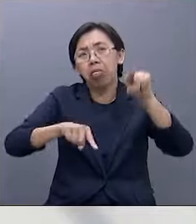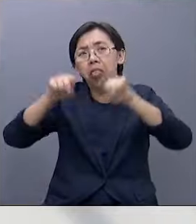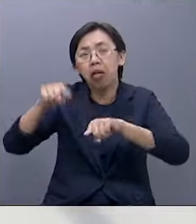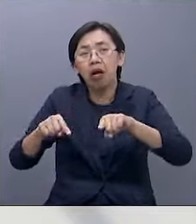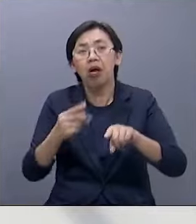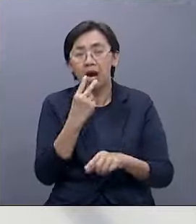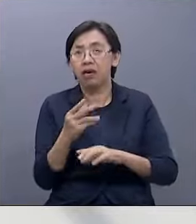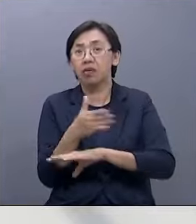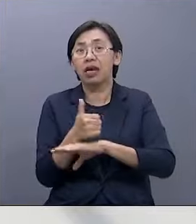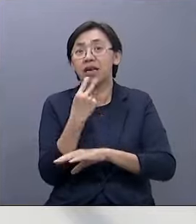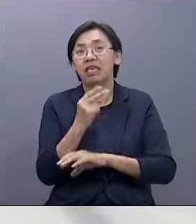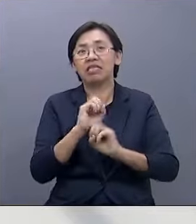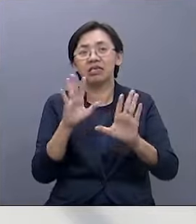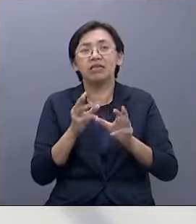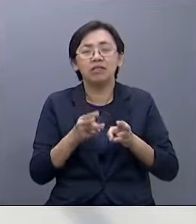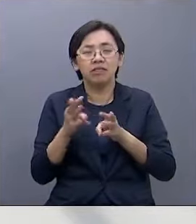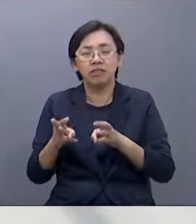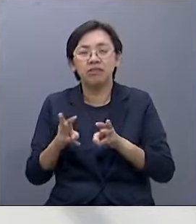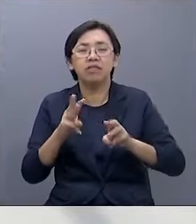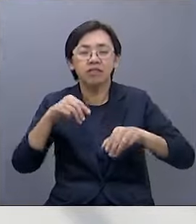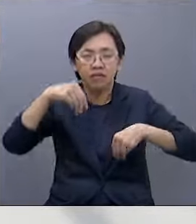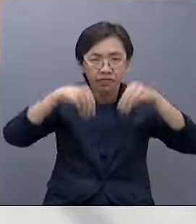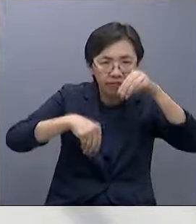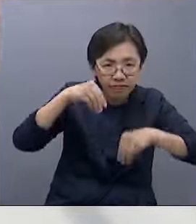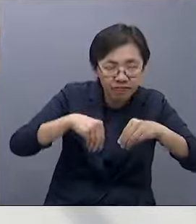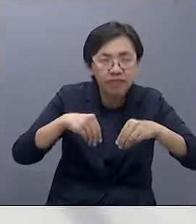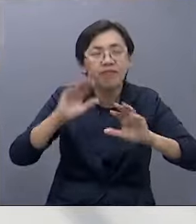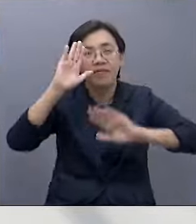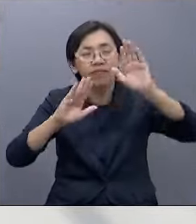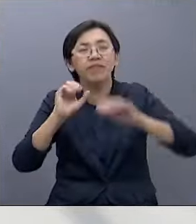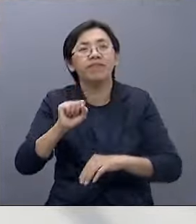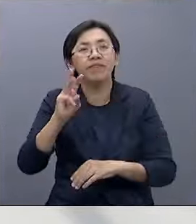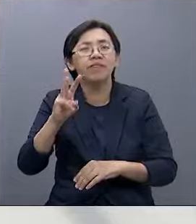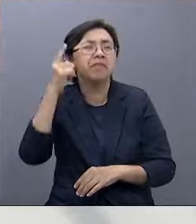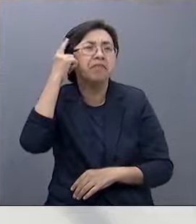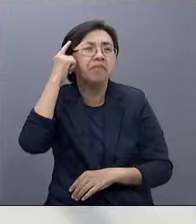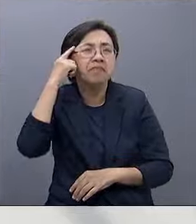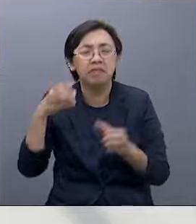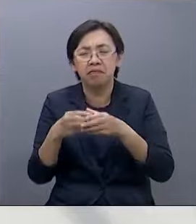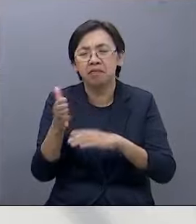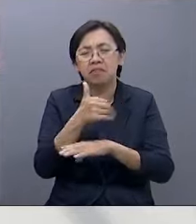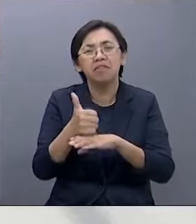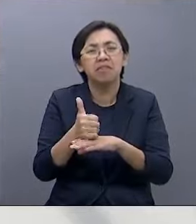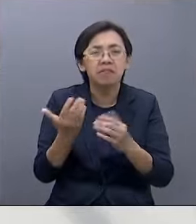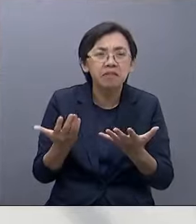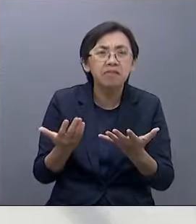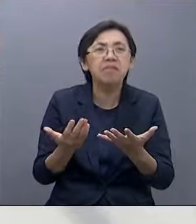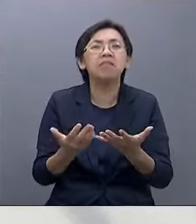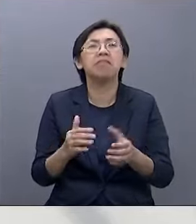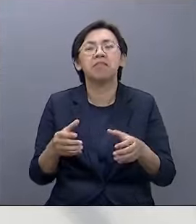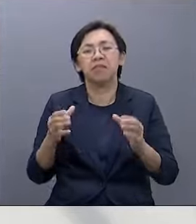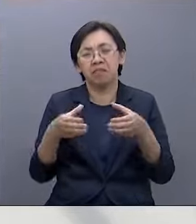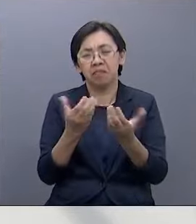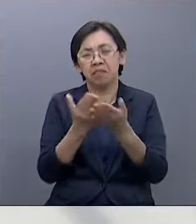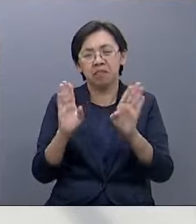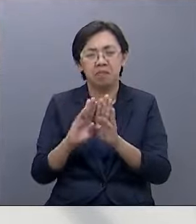นะก็จะพบว่าวิธีการเลือกสวก็คงจะไม่สามารถจะสกัดความเป็นพรรคการเมืองความเป็นเป็นบ้านใหญ่ทางการเมือง